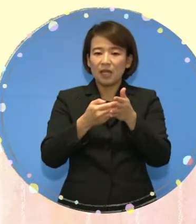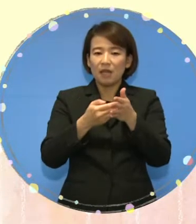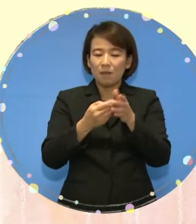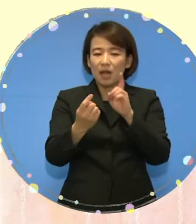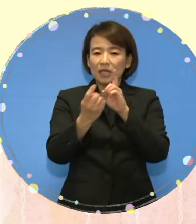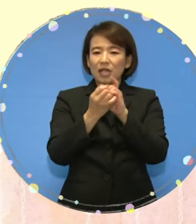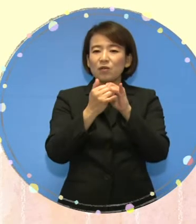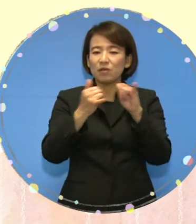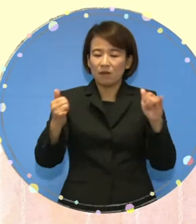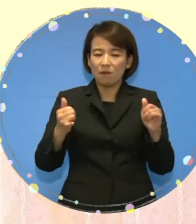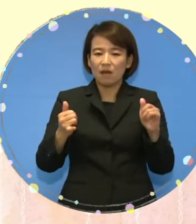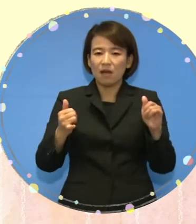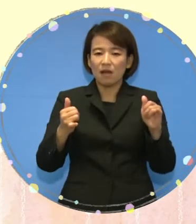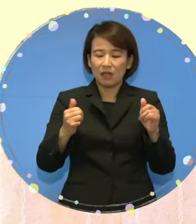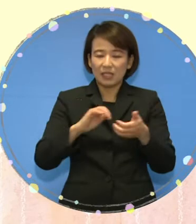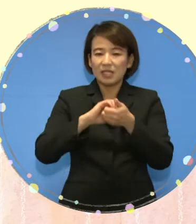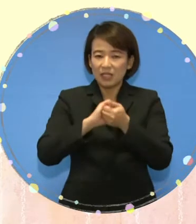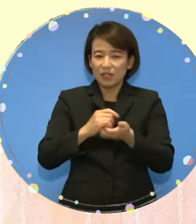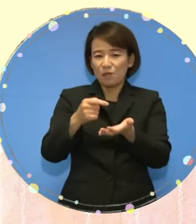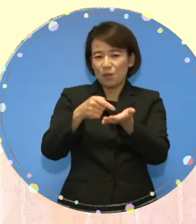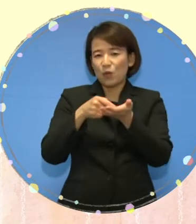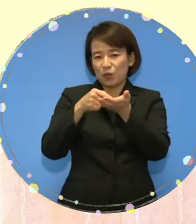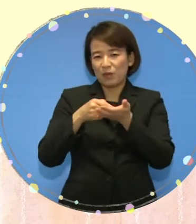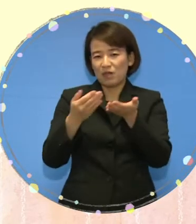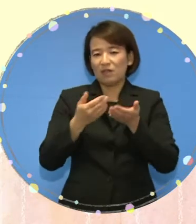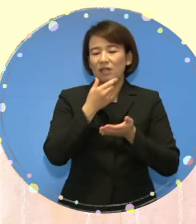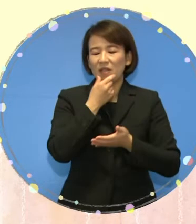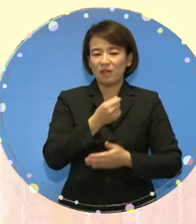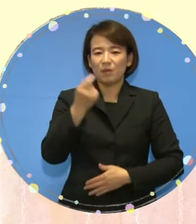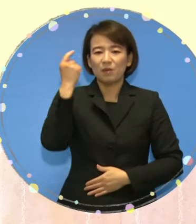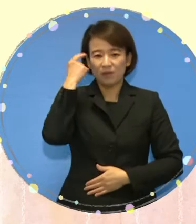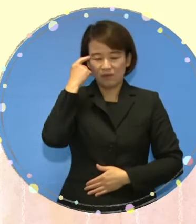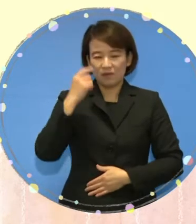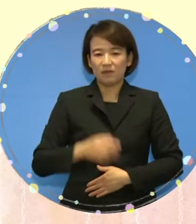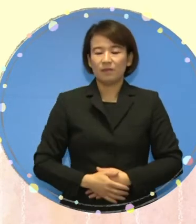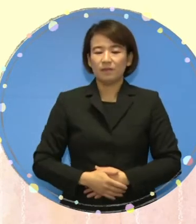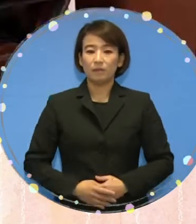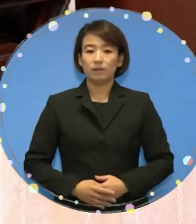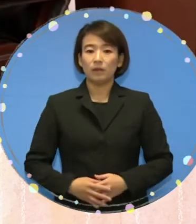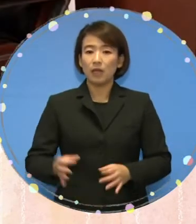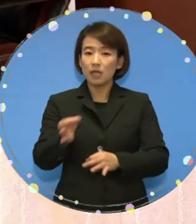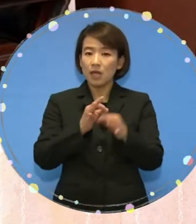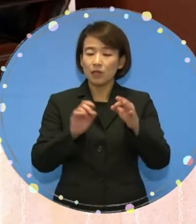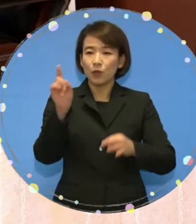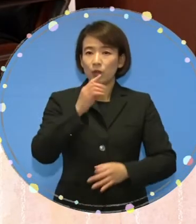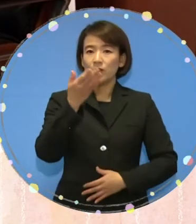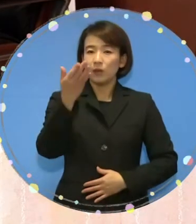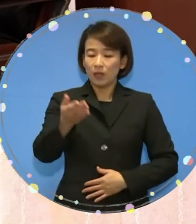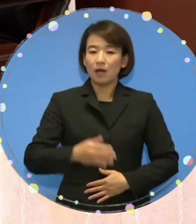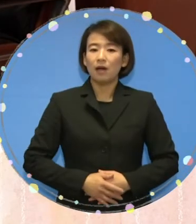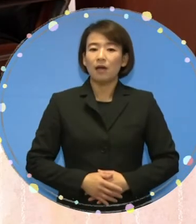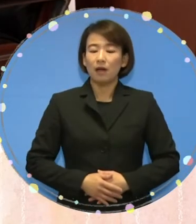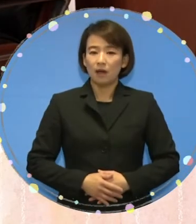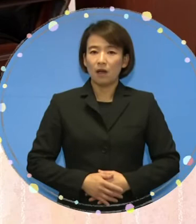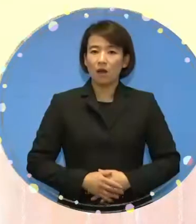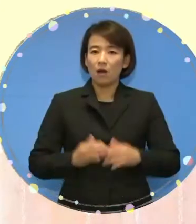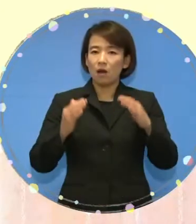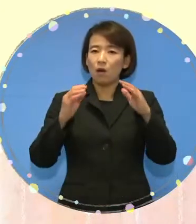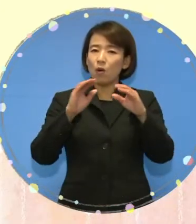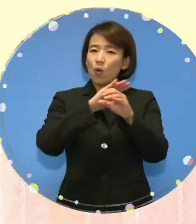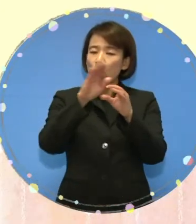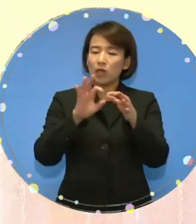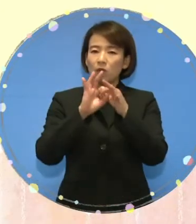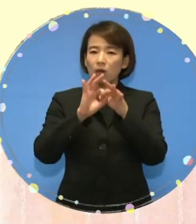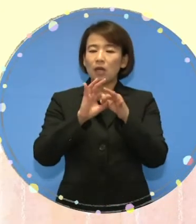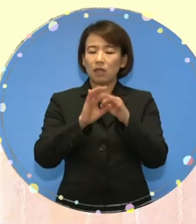で対象の方はぜひご活用いただきたいと思います経済分野についてはいかがでしょうか